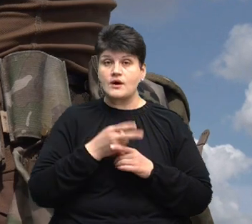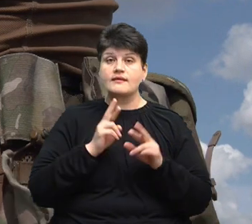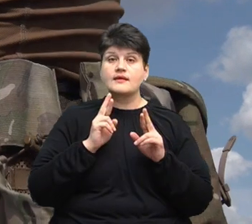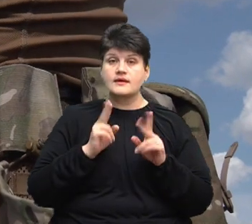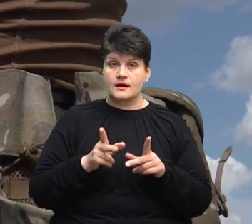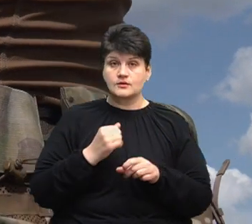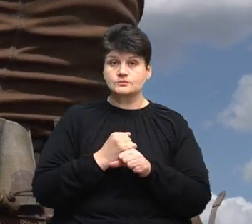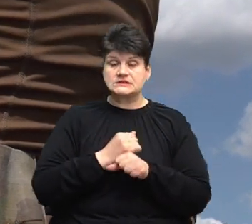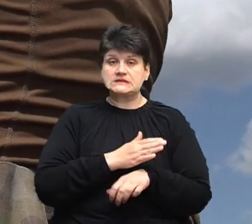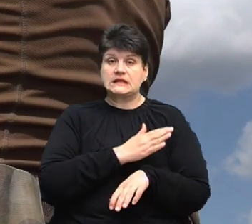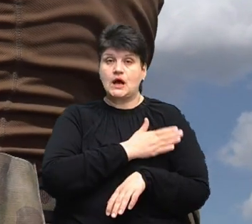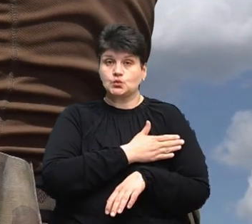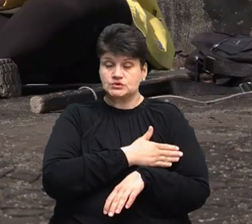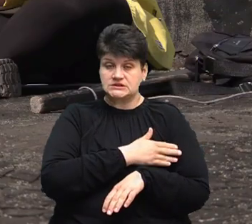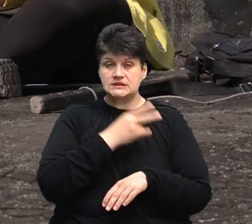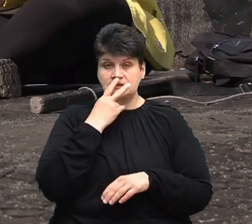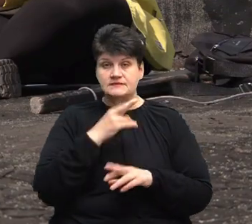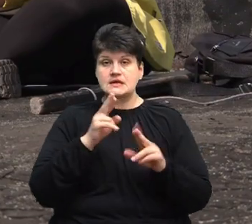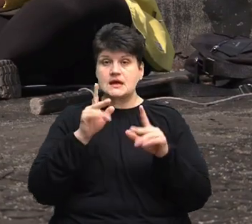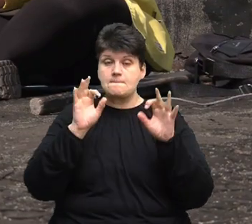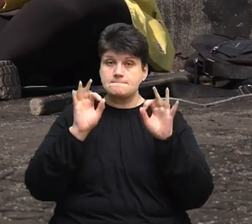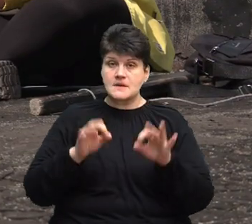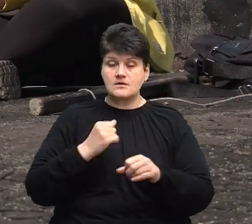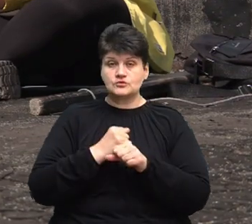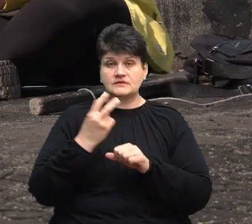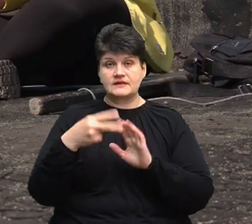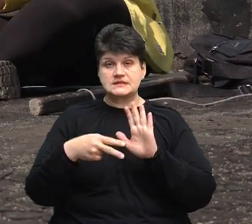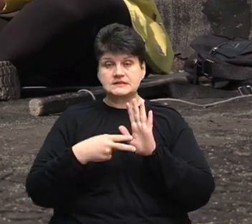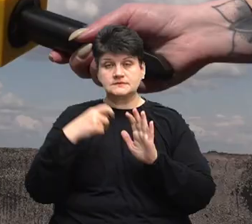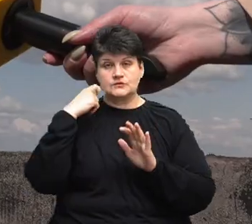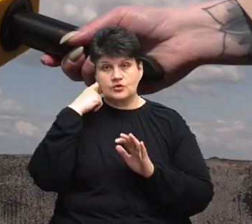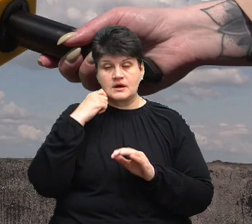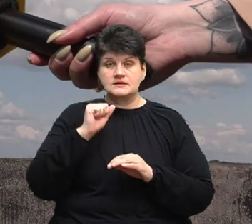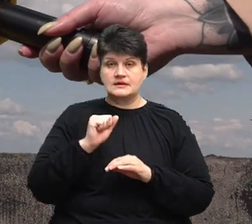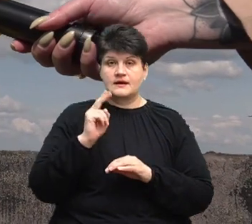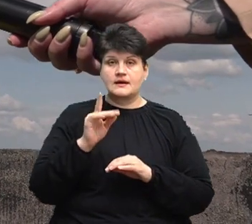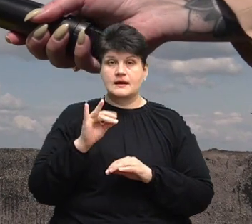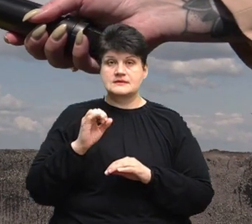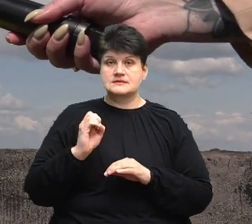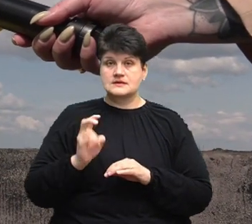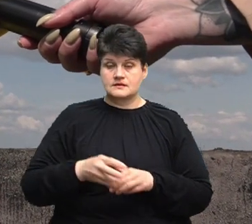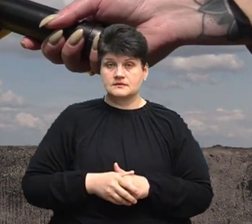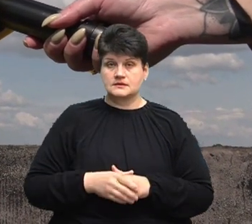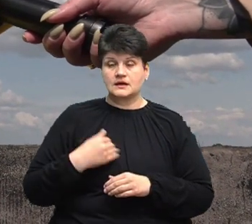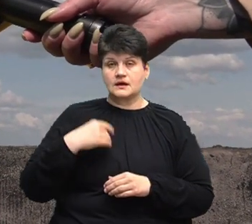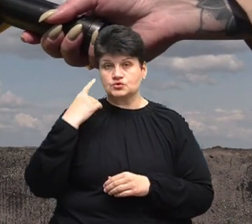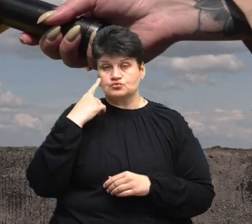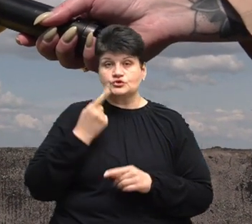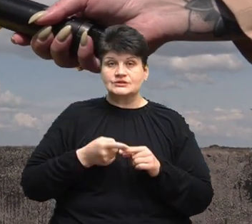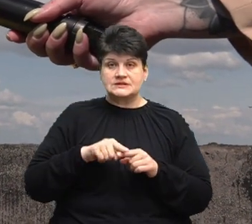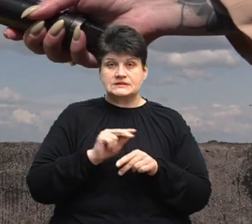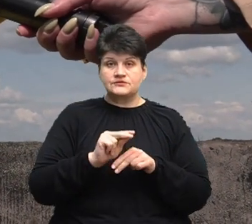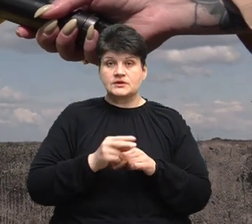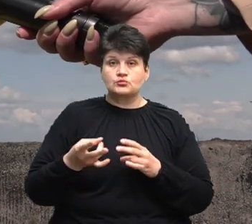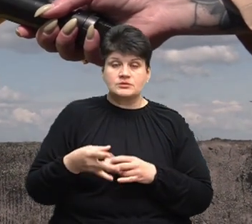його на руку. Дивиться, як це правильно робити, 27-річна Анастасія Крисак. Я вважаю, що такі навики потрібні всім, в принципі, у нас в